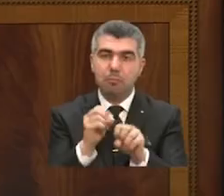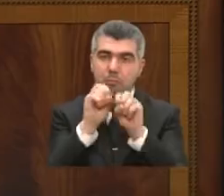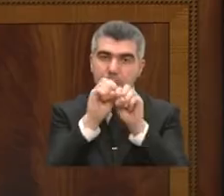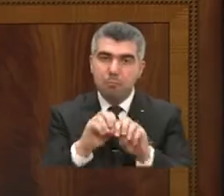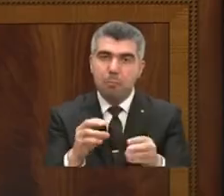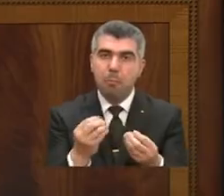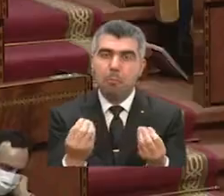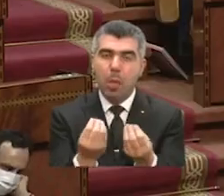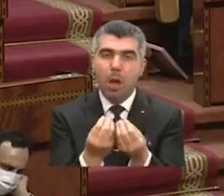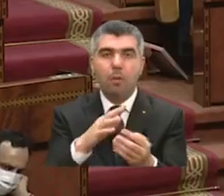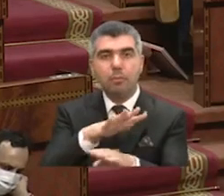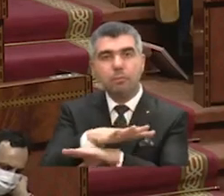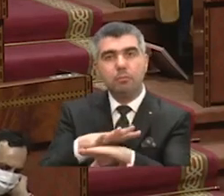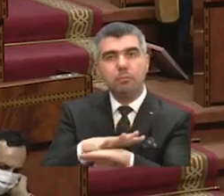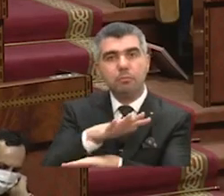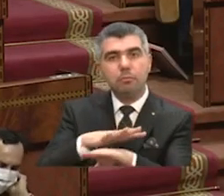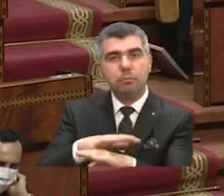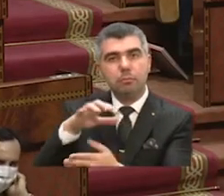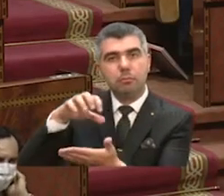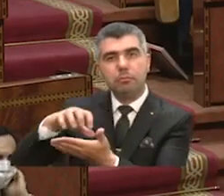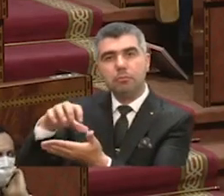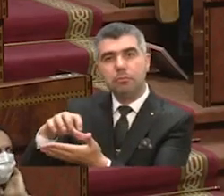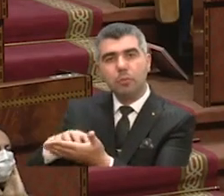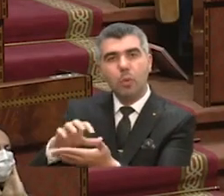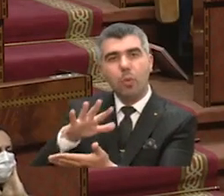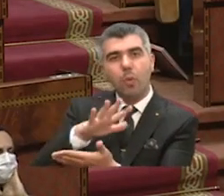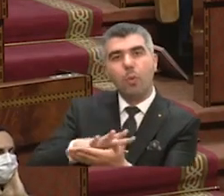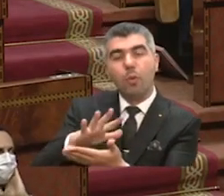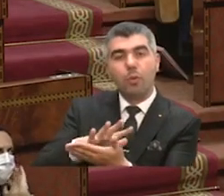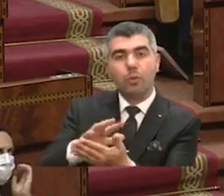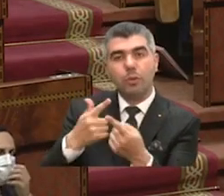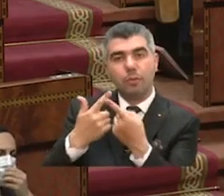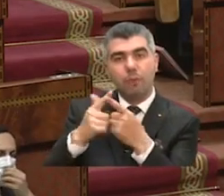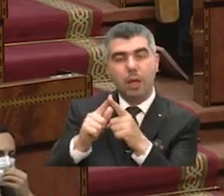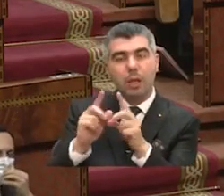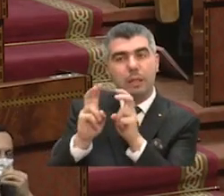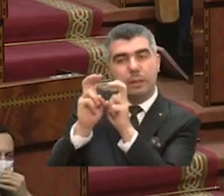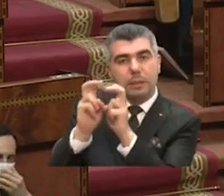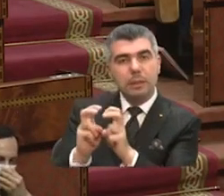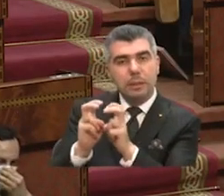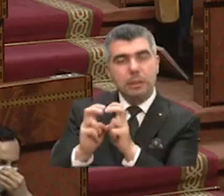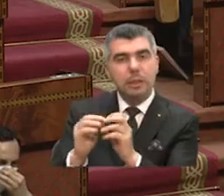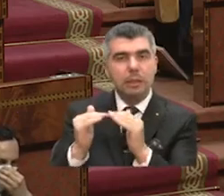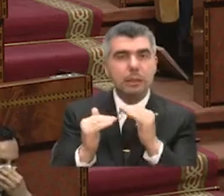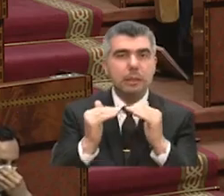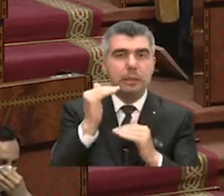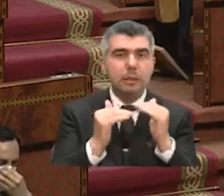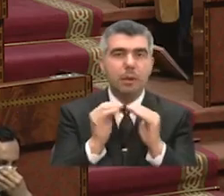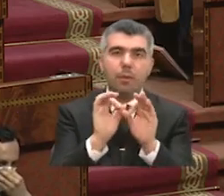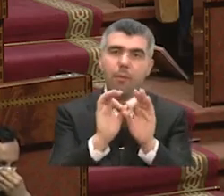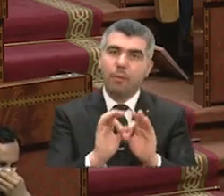مستوى كل جهة لتعزيز العرض الصحي الجهوي وتقليص الفوارق المجالية.